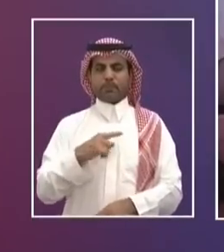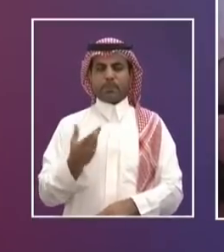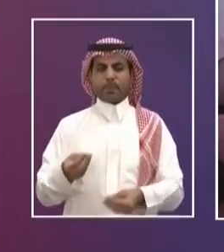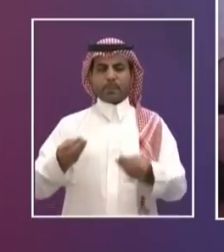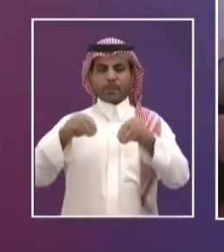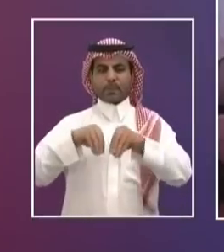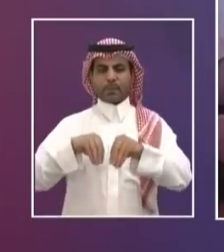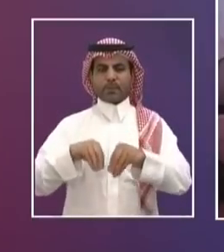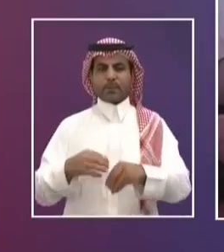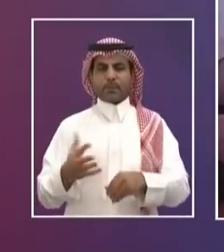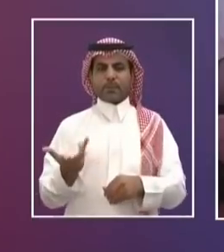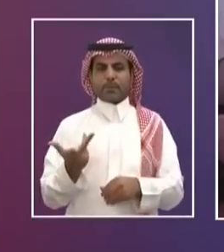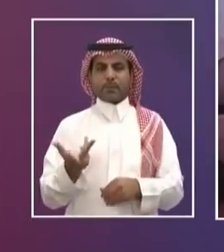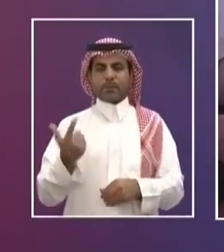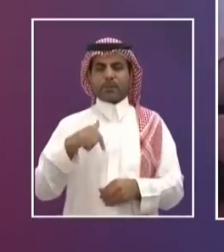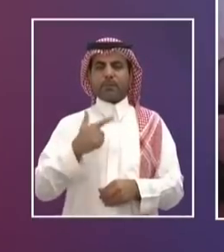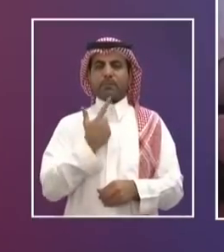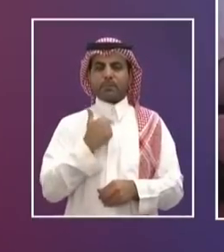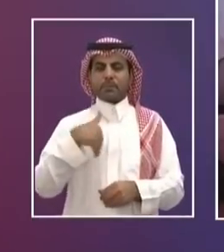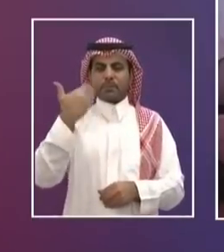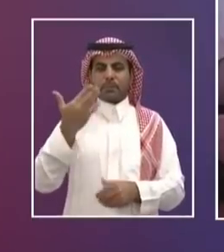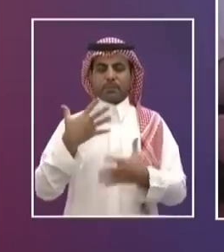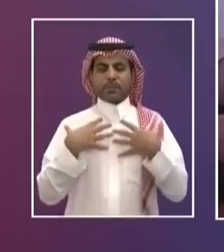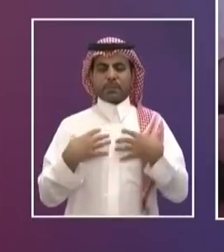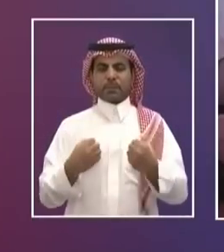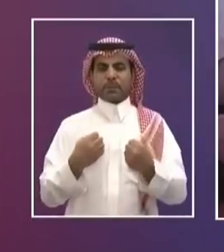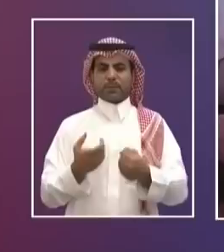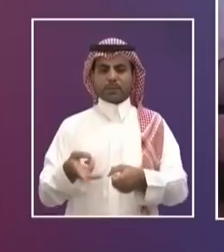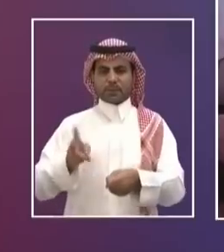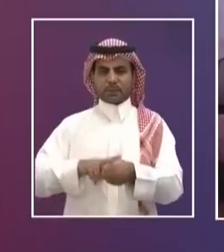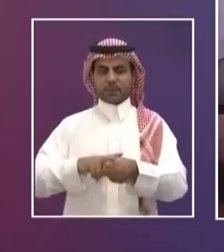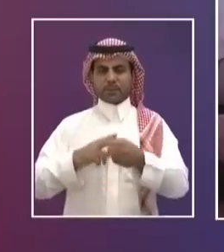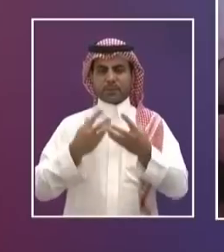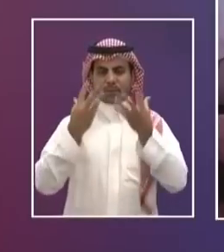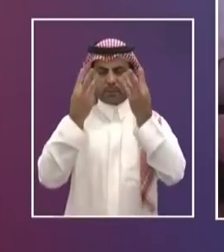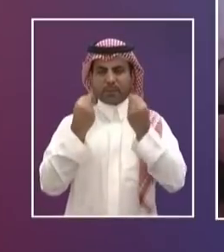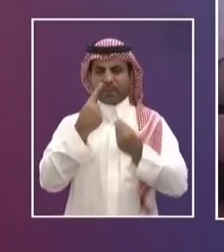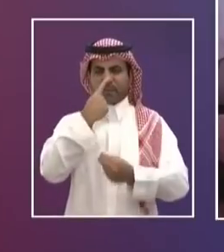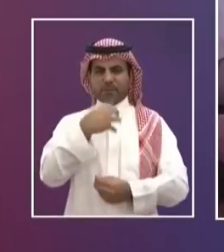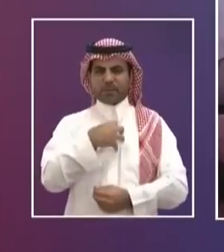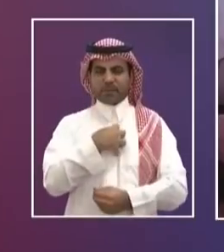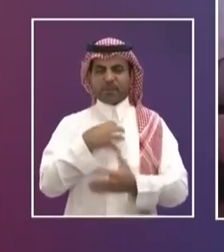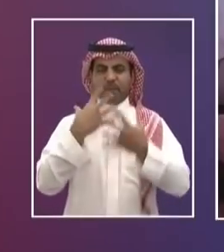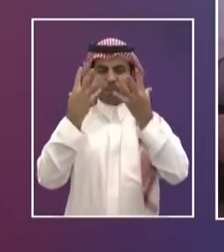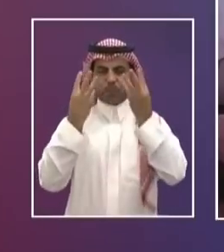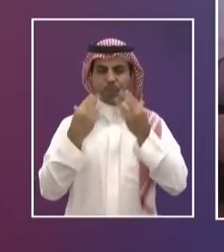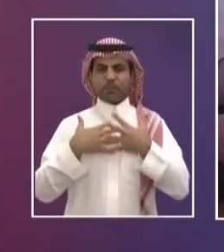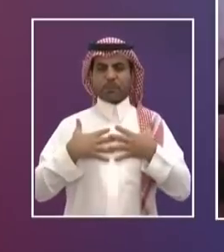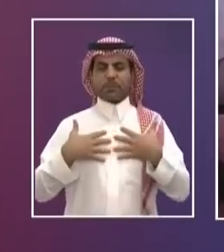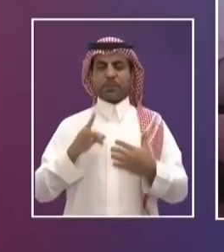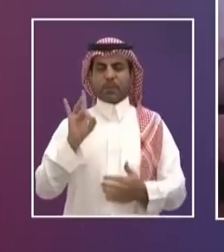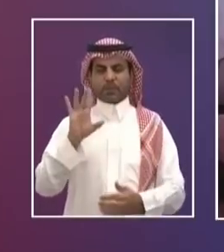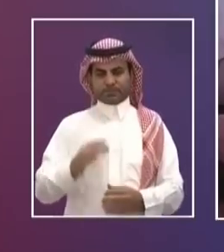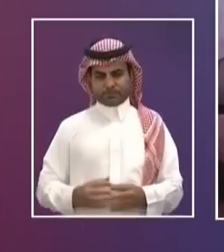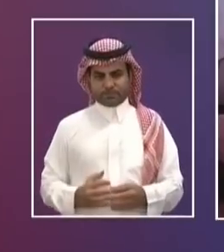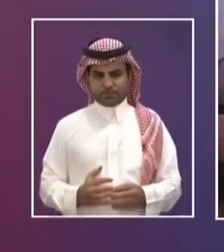بالإضافة إلى تمنياتنا لكم بالرجوع بنفسية مطمئنة بإذن الله.